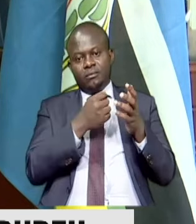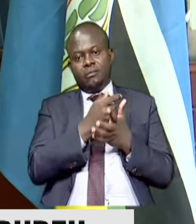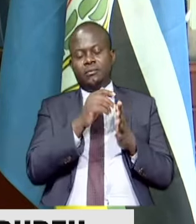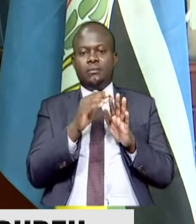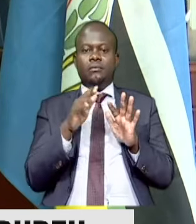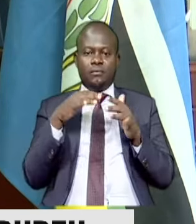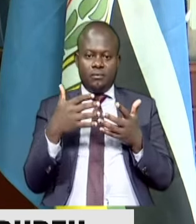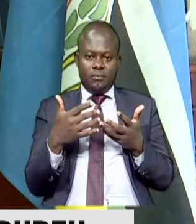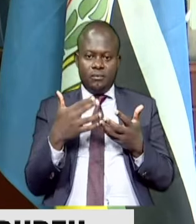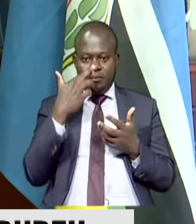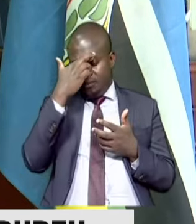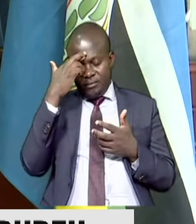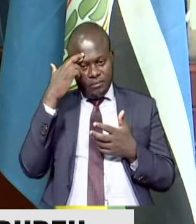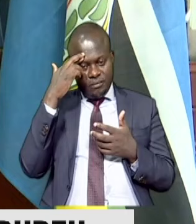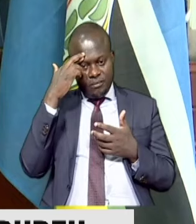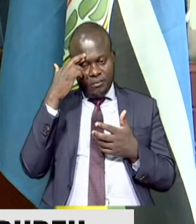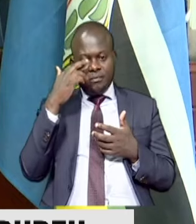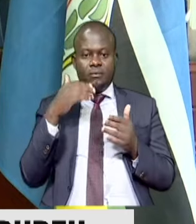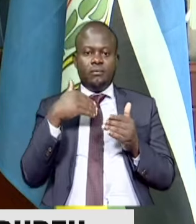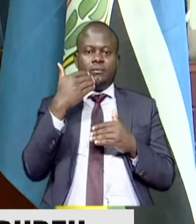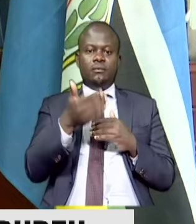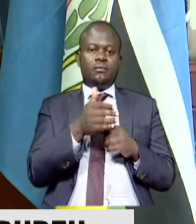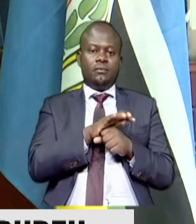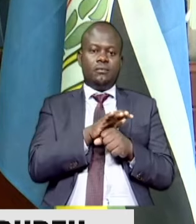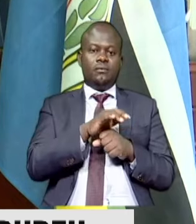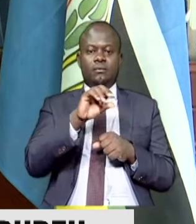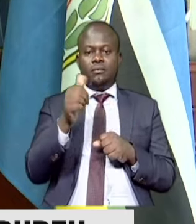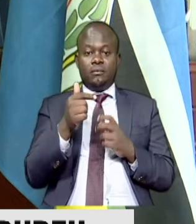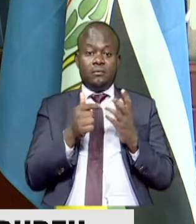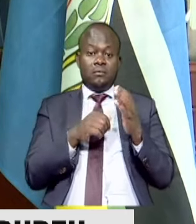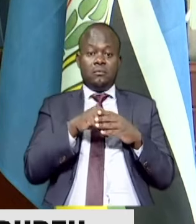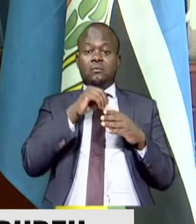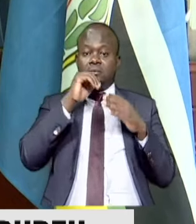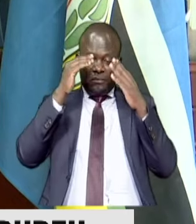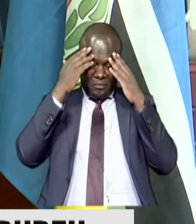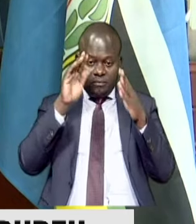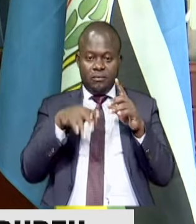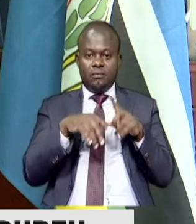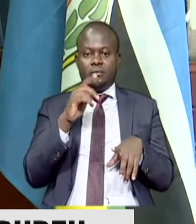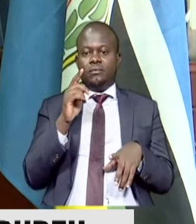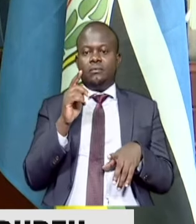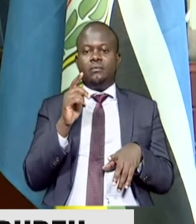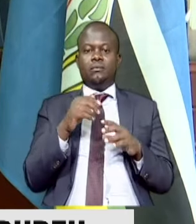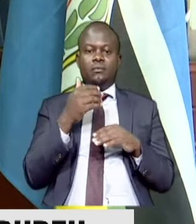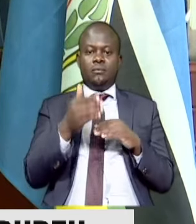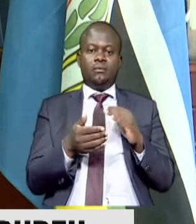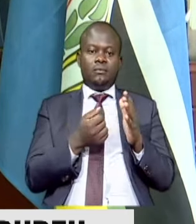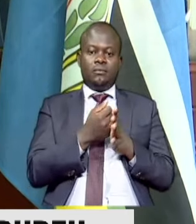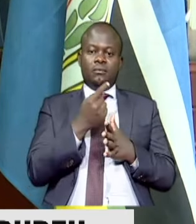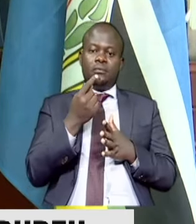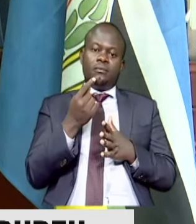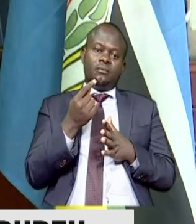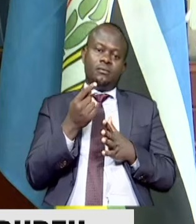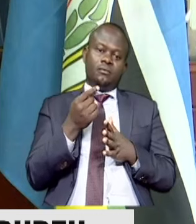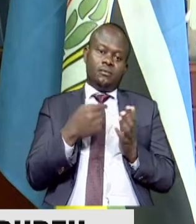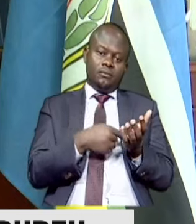yapfuye n'icyamwishe. Kenshi usanga hari ikindi kintu cyatari kizwi cyamwishe, kigatuma rero ndetse